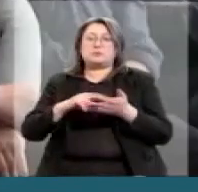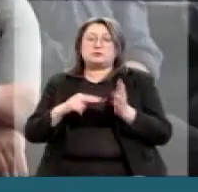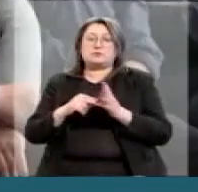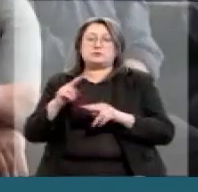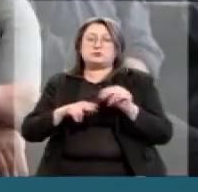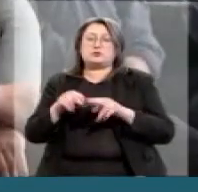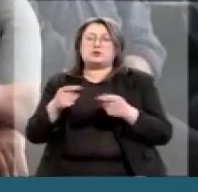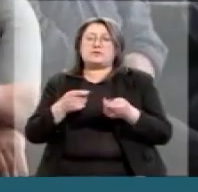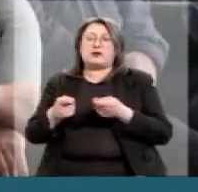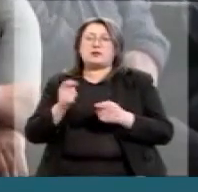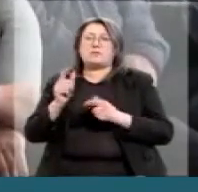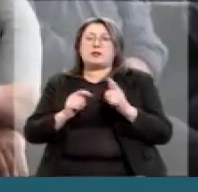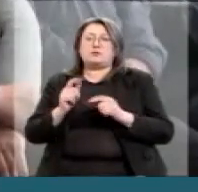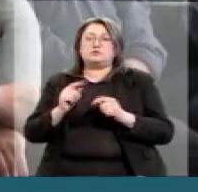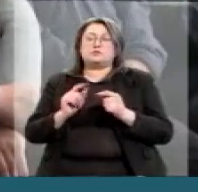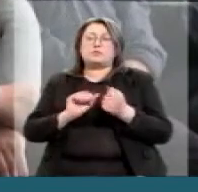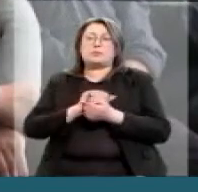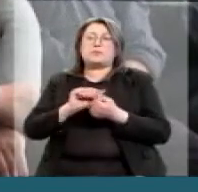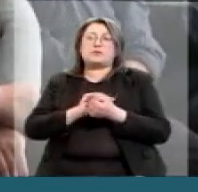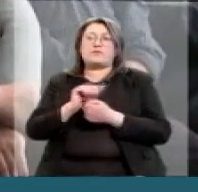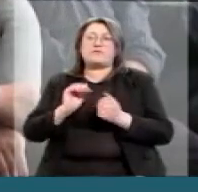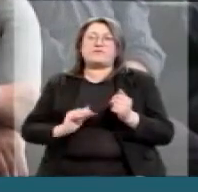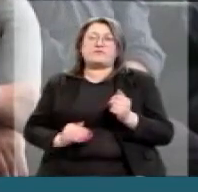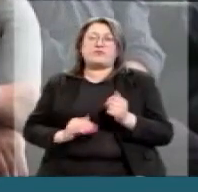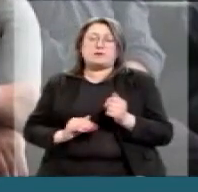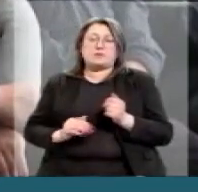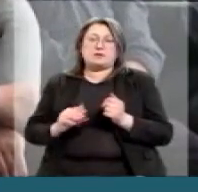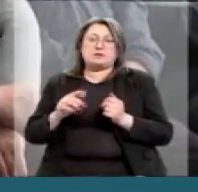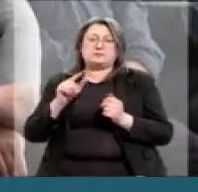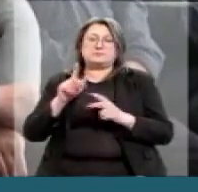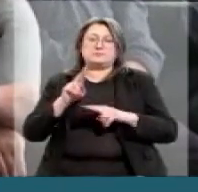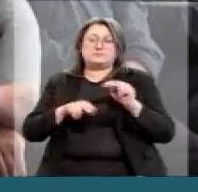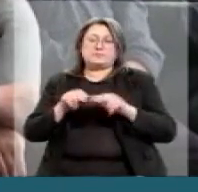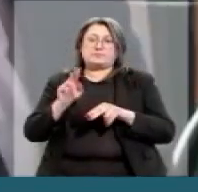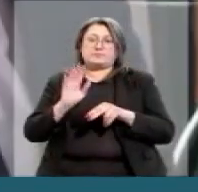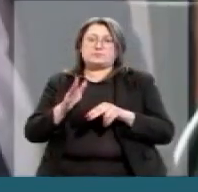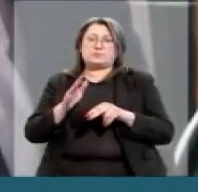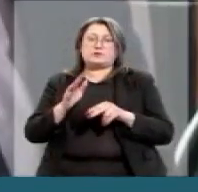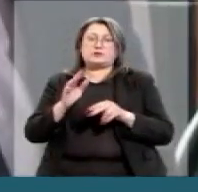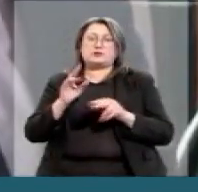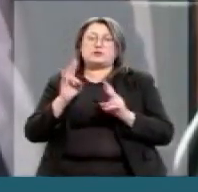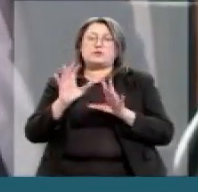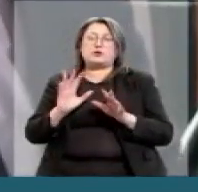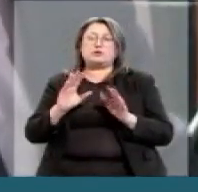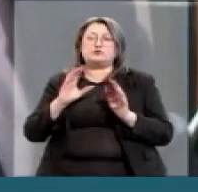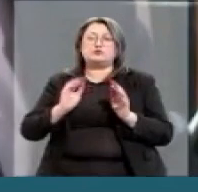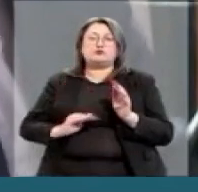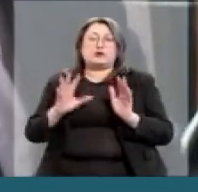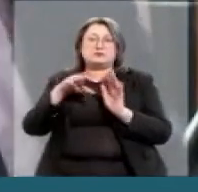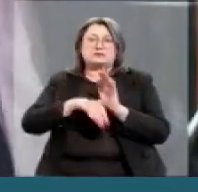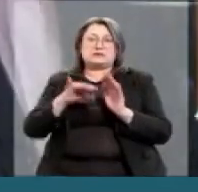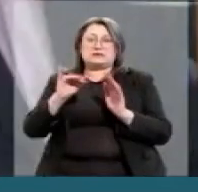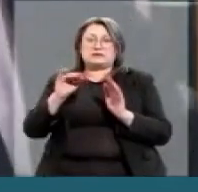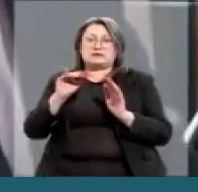отыр. Оның құрылысына тек жеке серіктестіктер ғана емес, коммерциялық ұйымдар да қызығушылық танытуда. Сапар соңында облыс әкімі